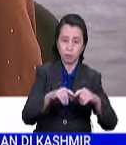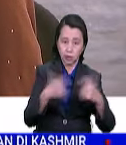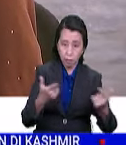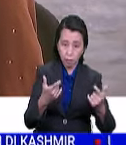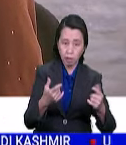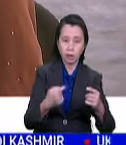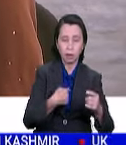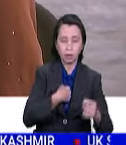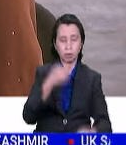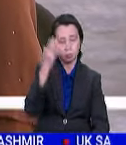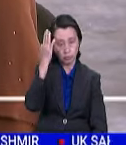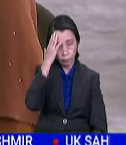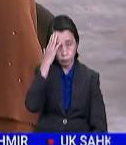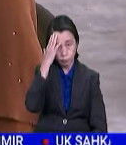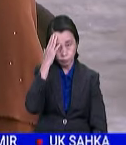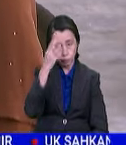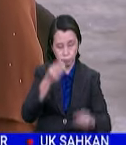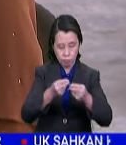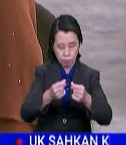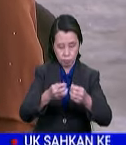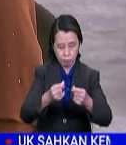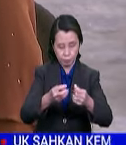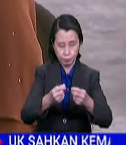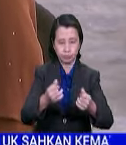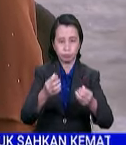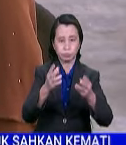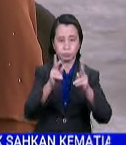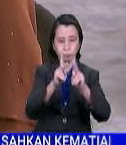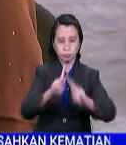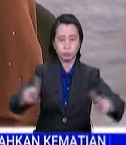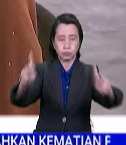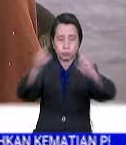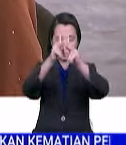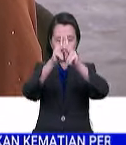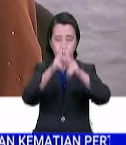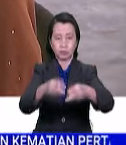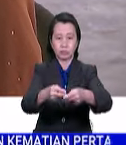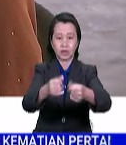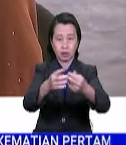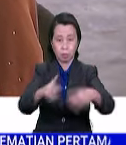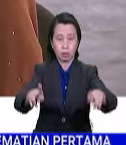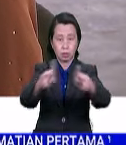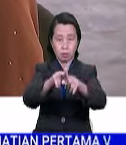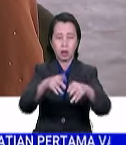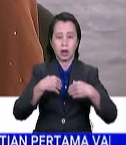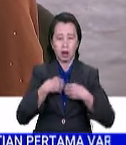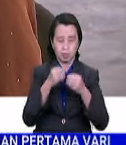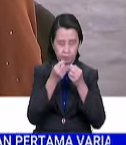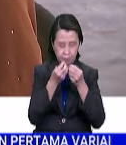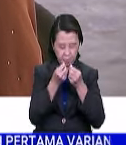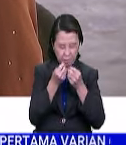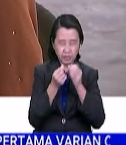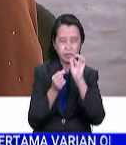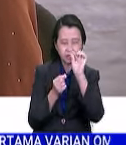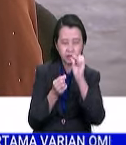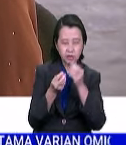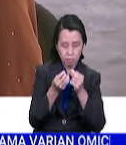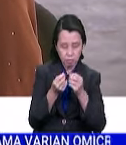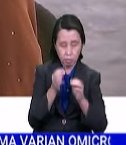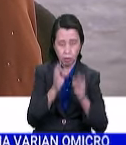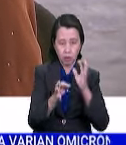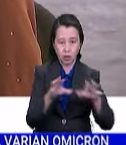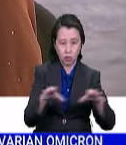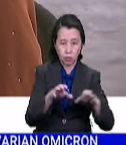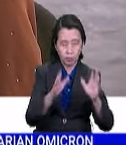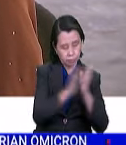yang makcik tahu, tanah dari Kuala Kangsar tu kan, dia ada pasir sikit. Bila nak buat